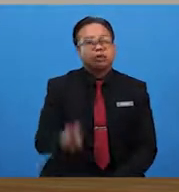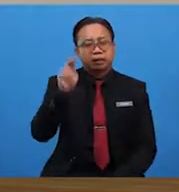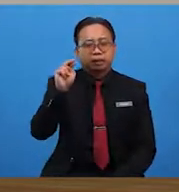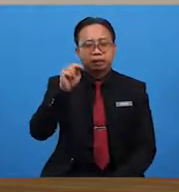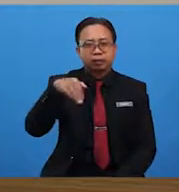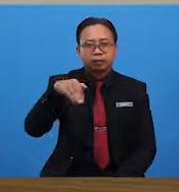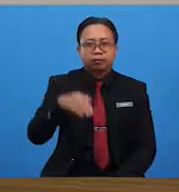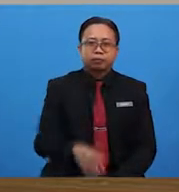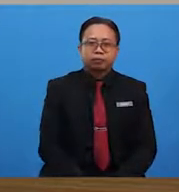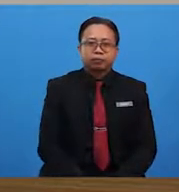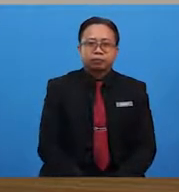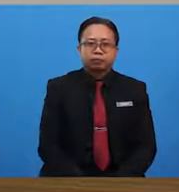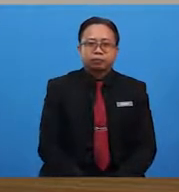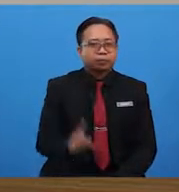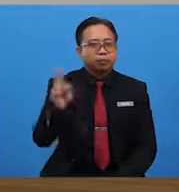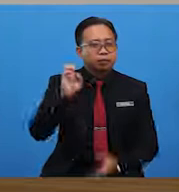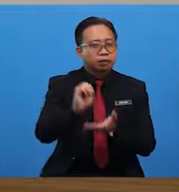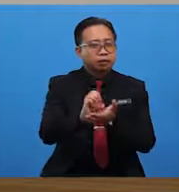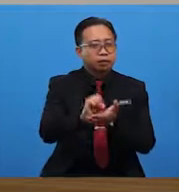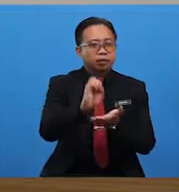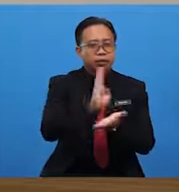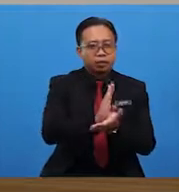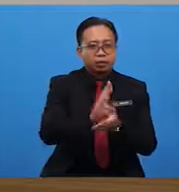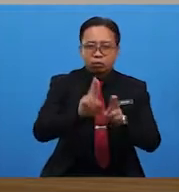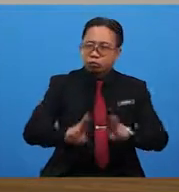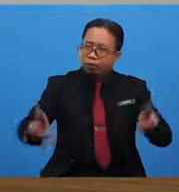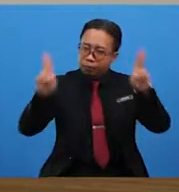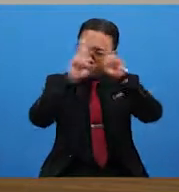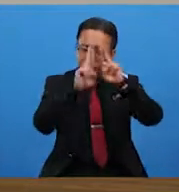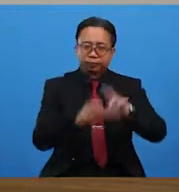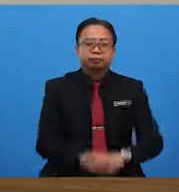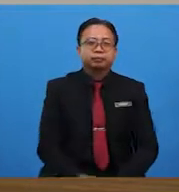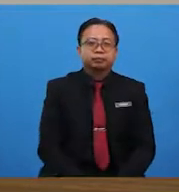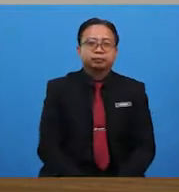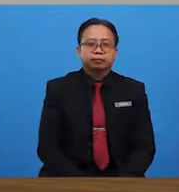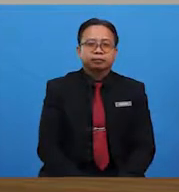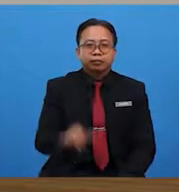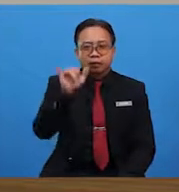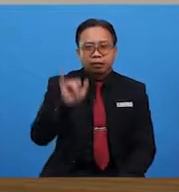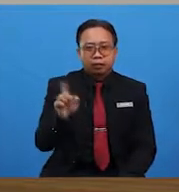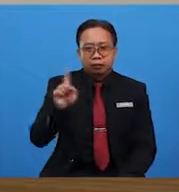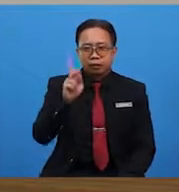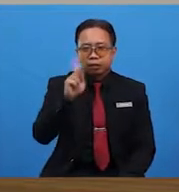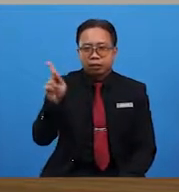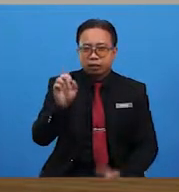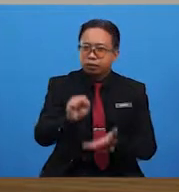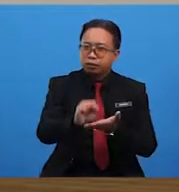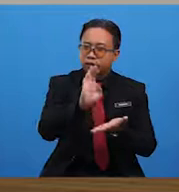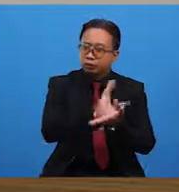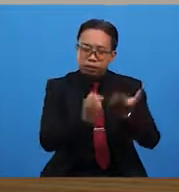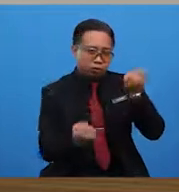yang manakah subjek utama yang banyak subjek